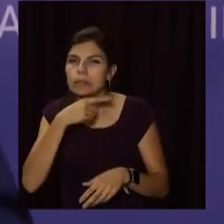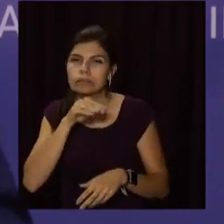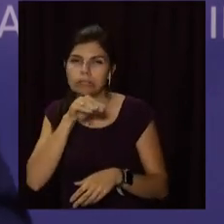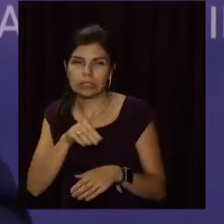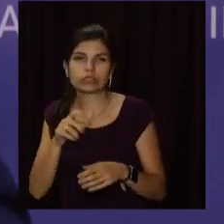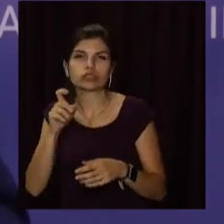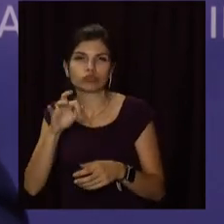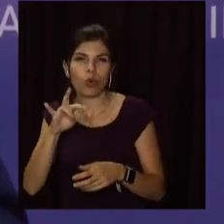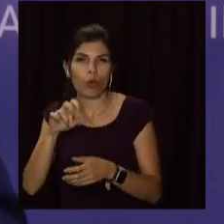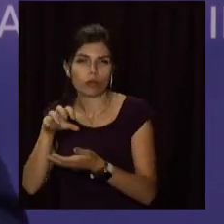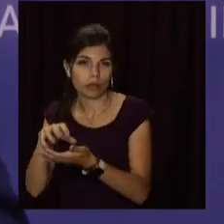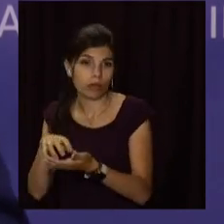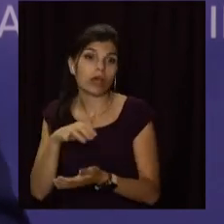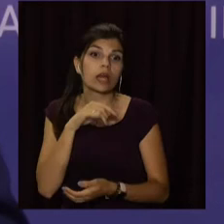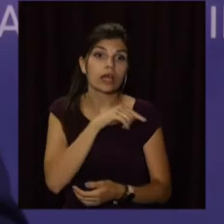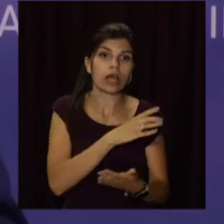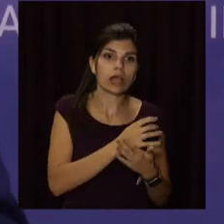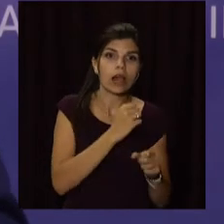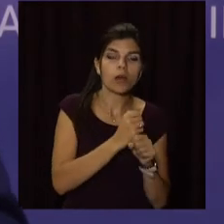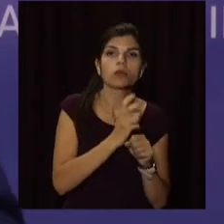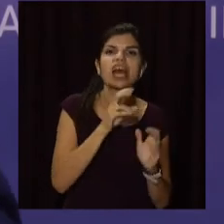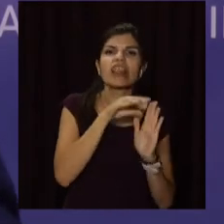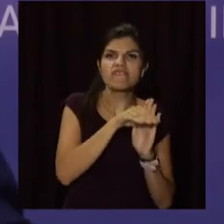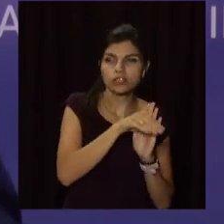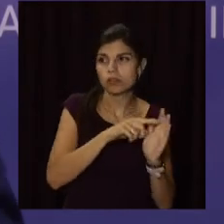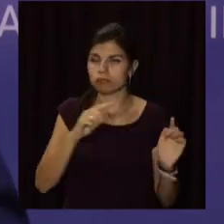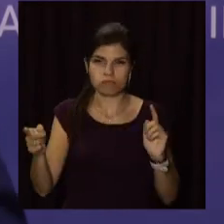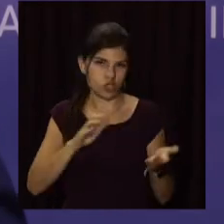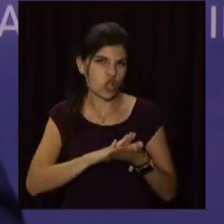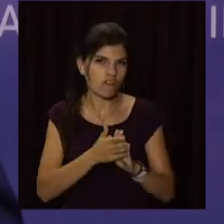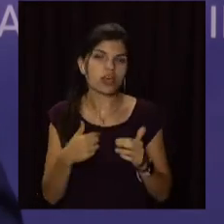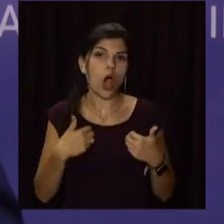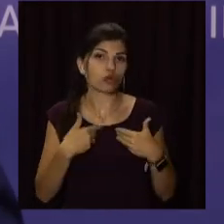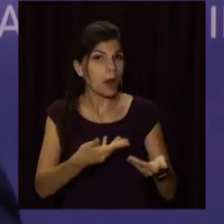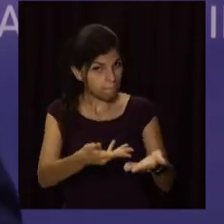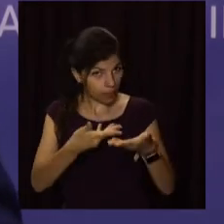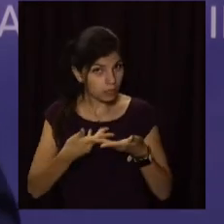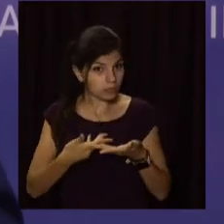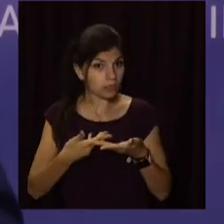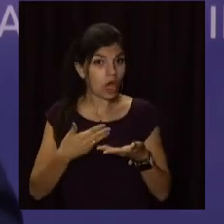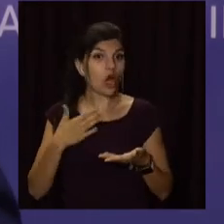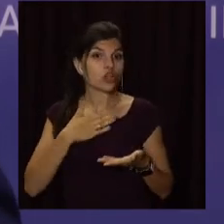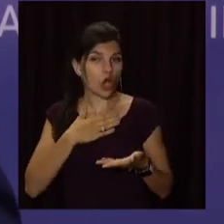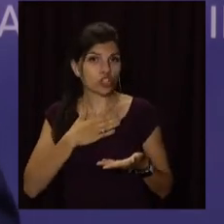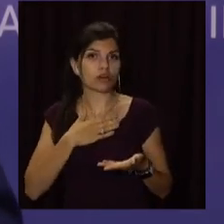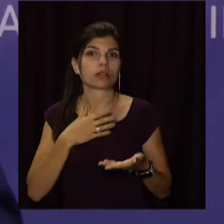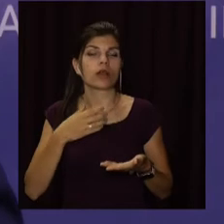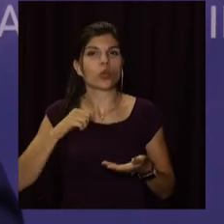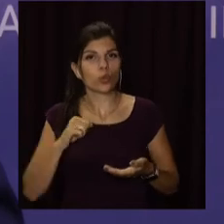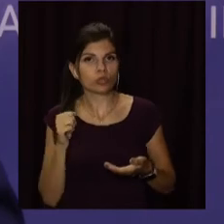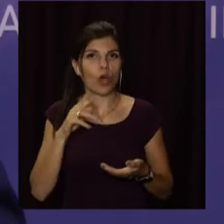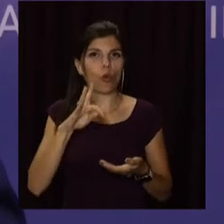целого института, который именно занимается работой с инвесторами. Поэтому я хочу пригласить наших коллег, наших